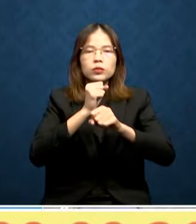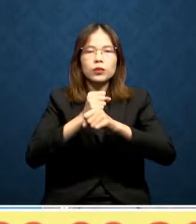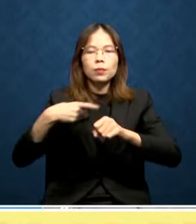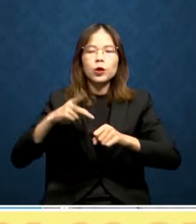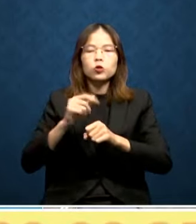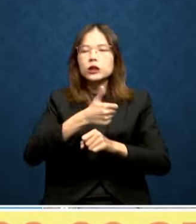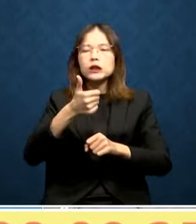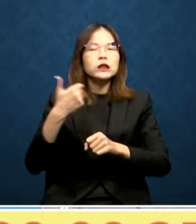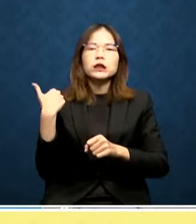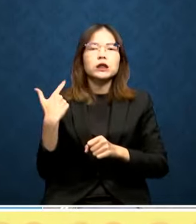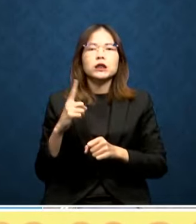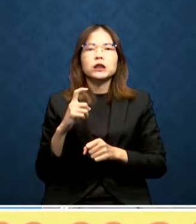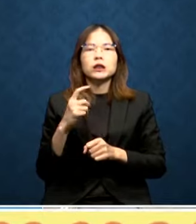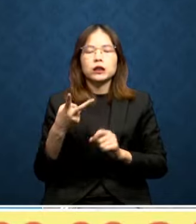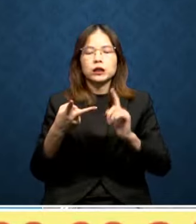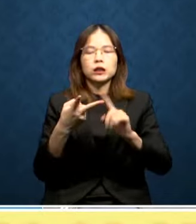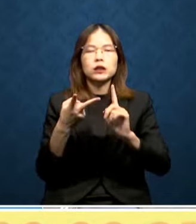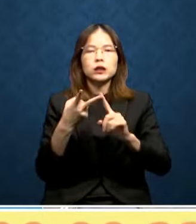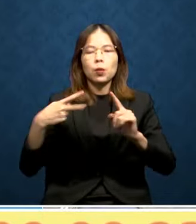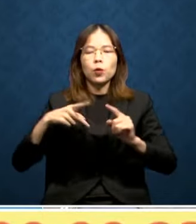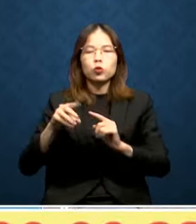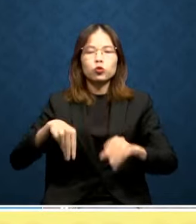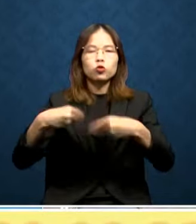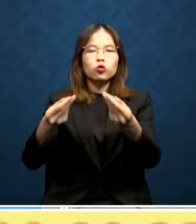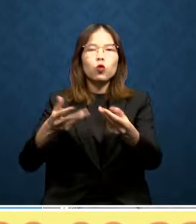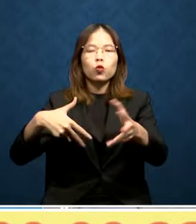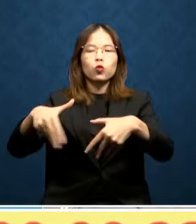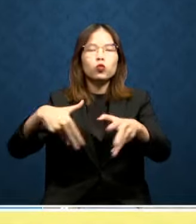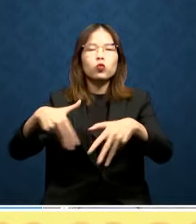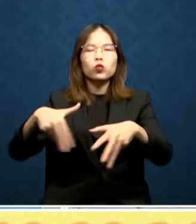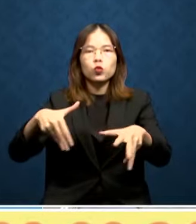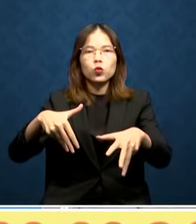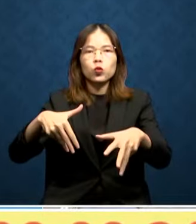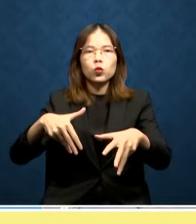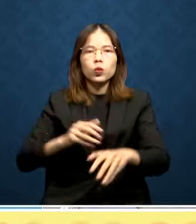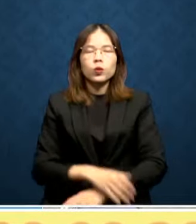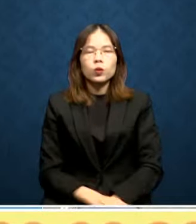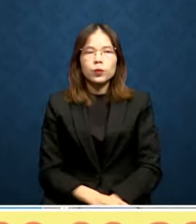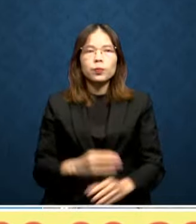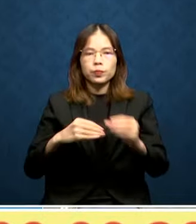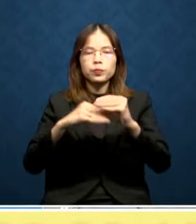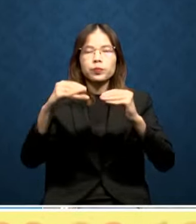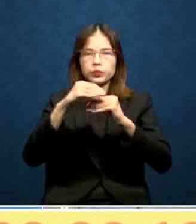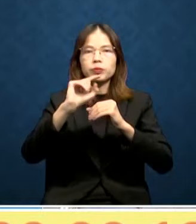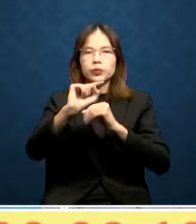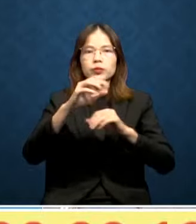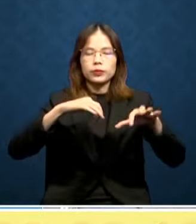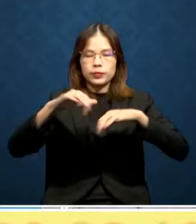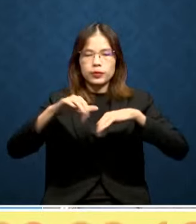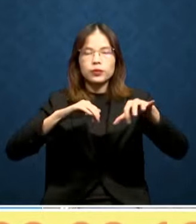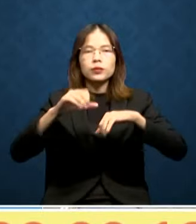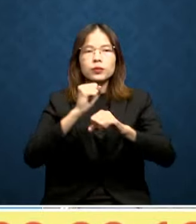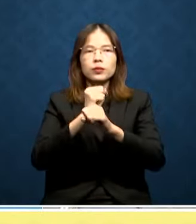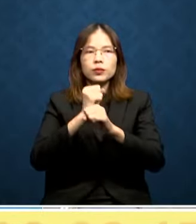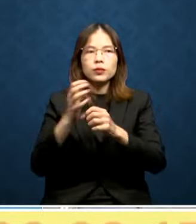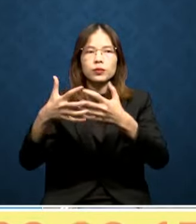แล้วนะครับ 2เพื่อประโยชน์สาธารณะนะครับและโครงการเนี้ยที่จะจัดตั้งนิคมอุตสาหกรรม